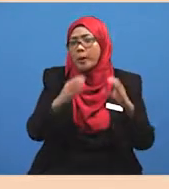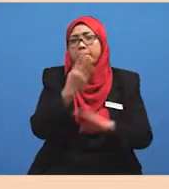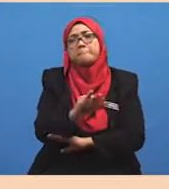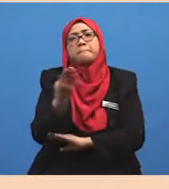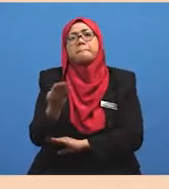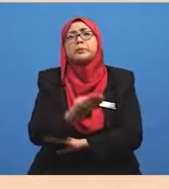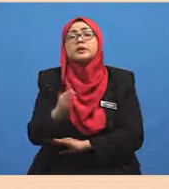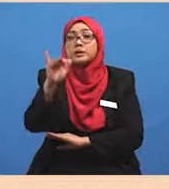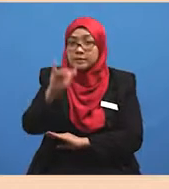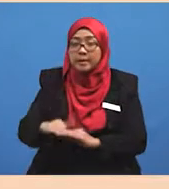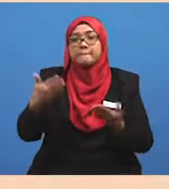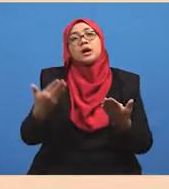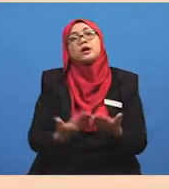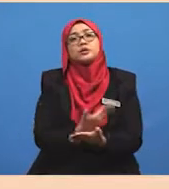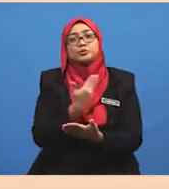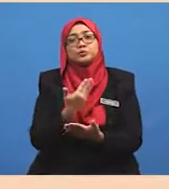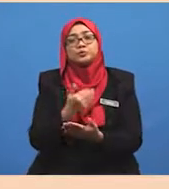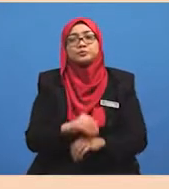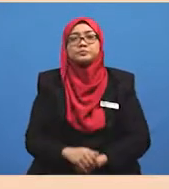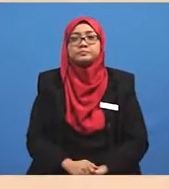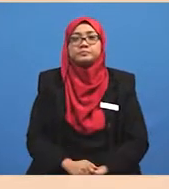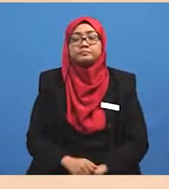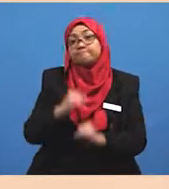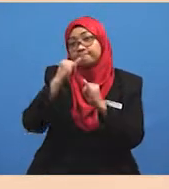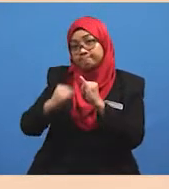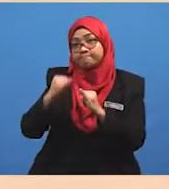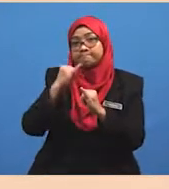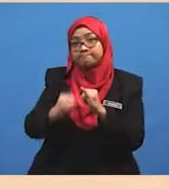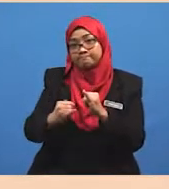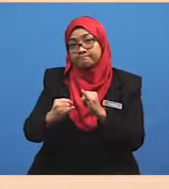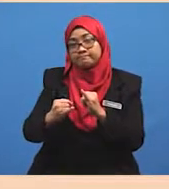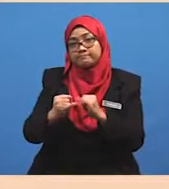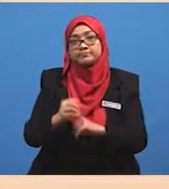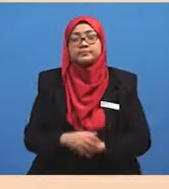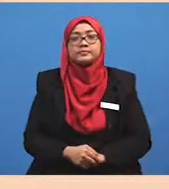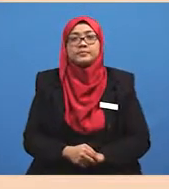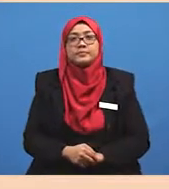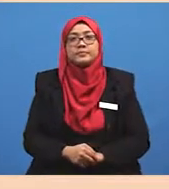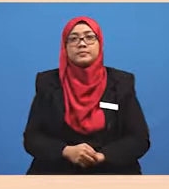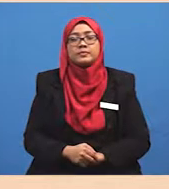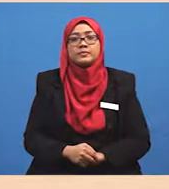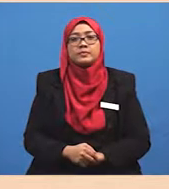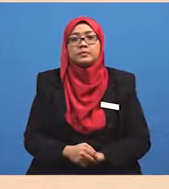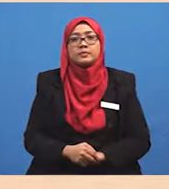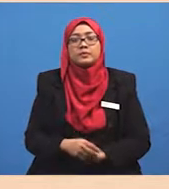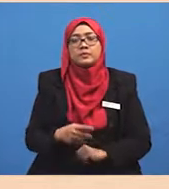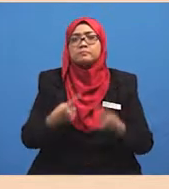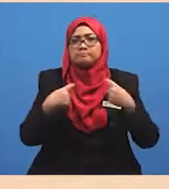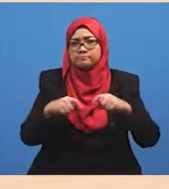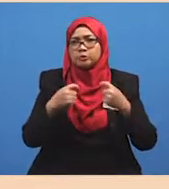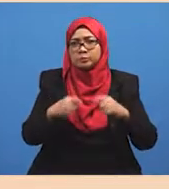yang baru ah kiss gak live sleep ajangale